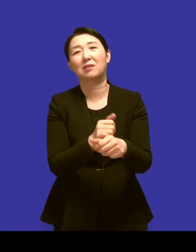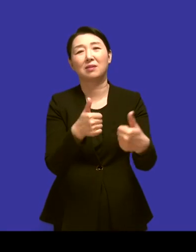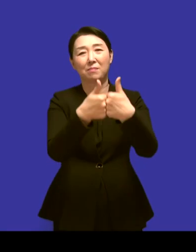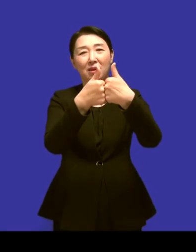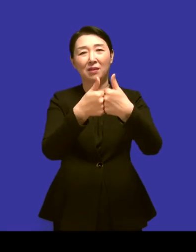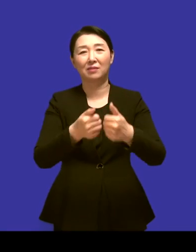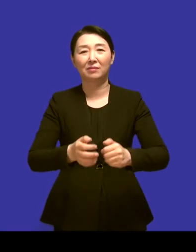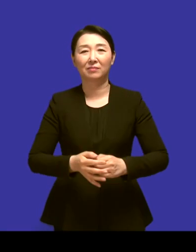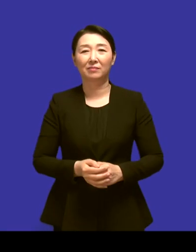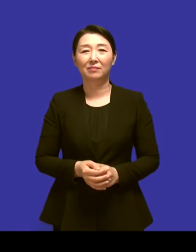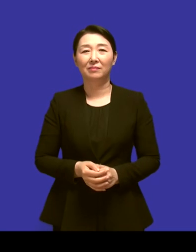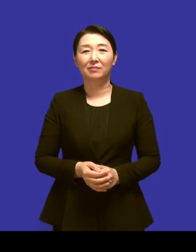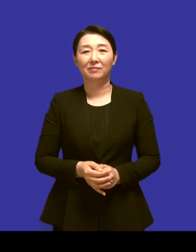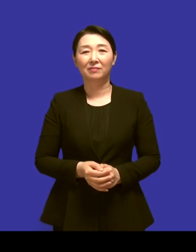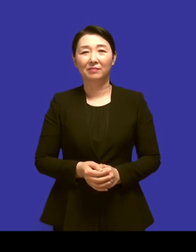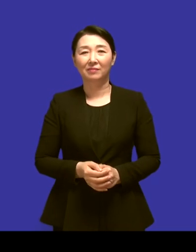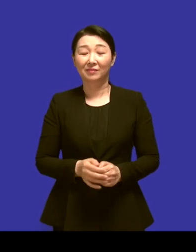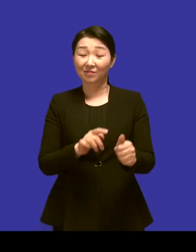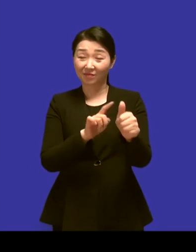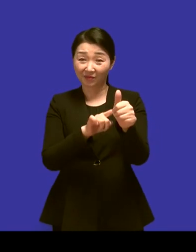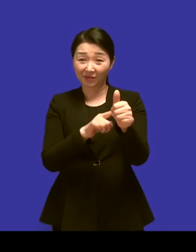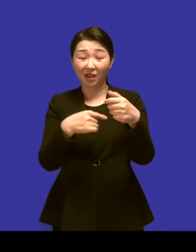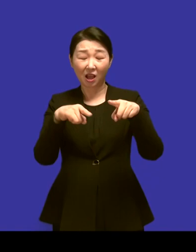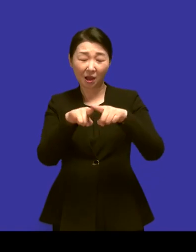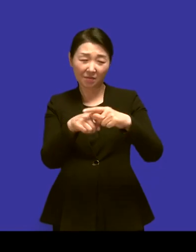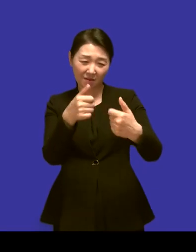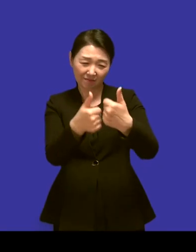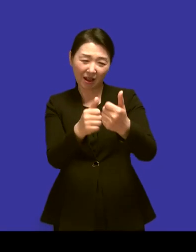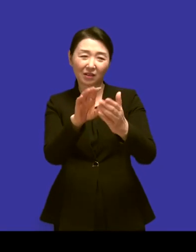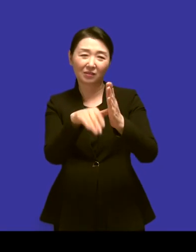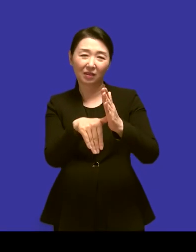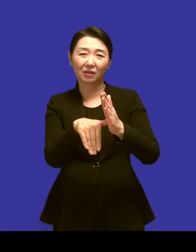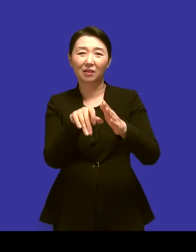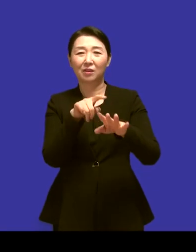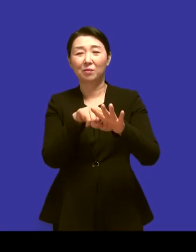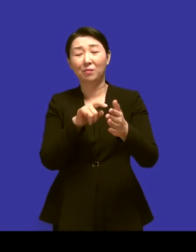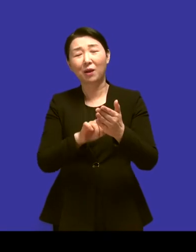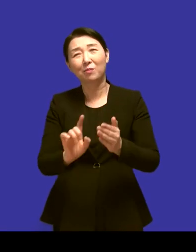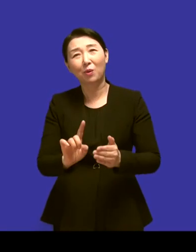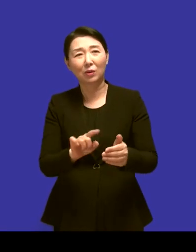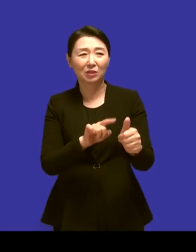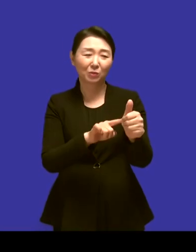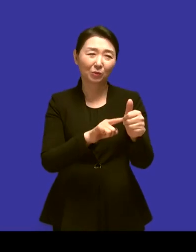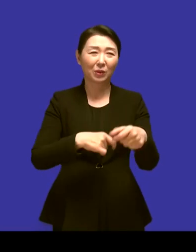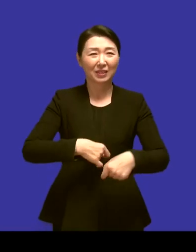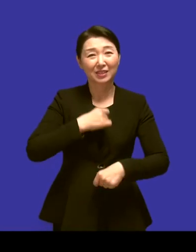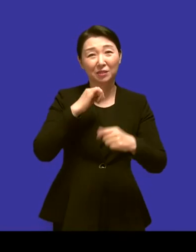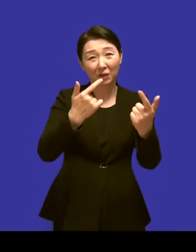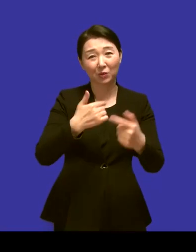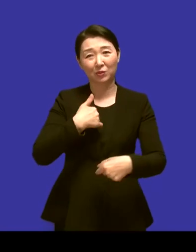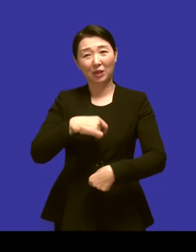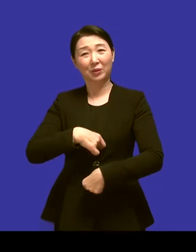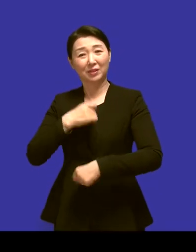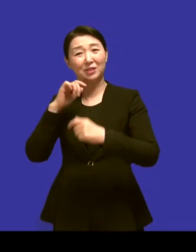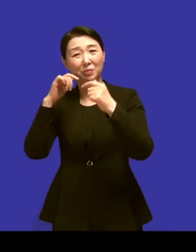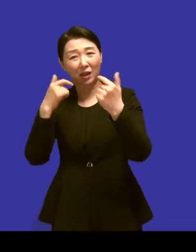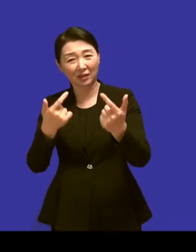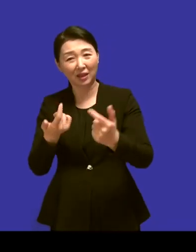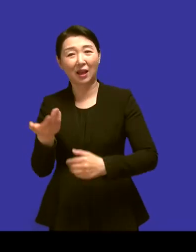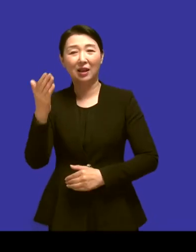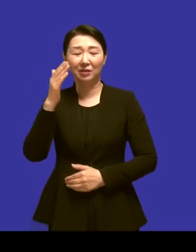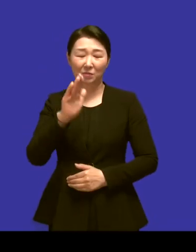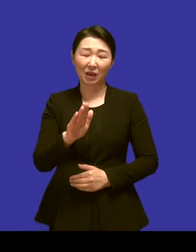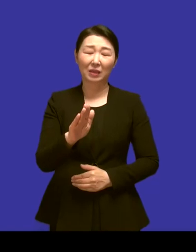붙었죠. 예, 맞아요. 그런데 이제 그 분이랑 이제 하는데 마음이 많이 확실히, 그러니까 그분도 진심이 아니고 저도 예. 진심이 아닌데